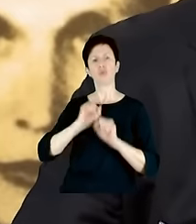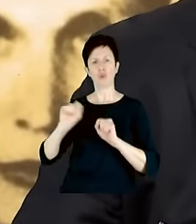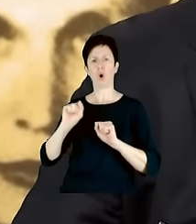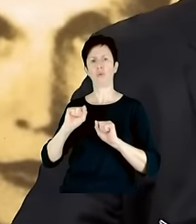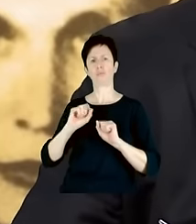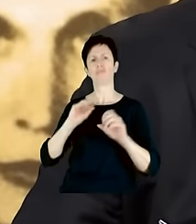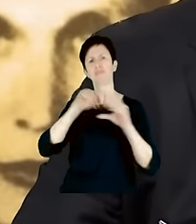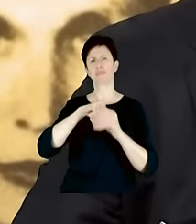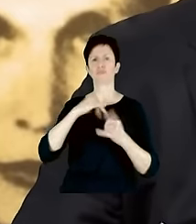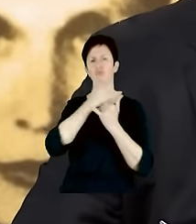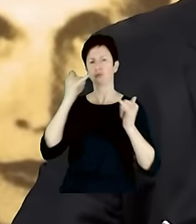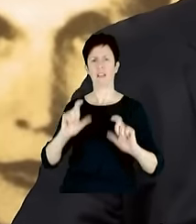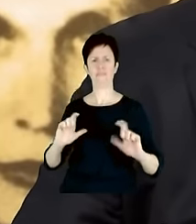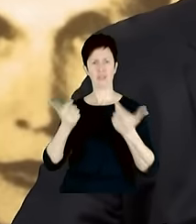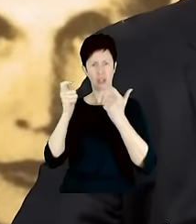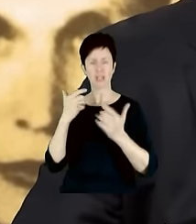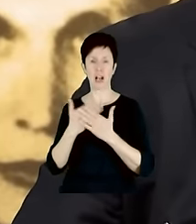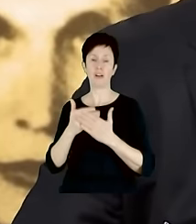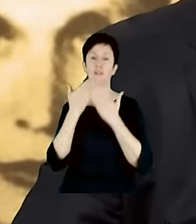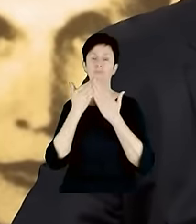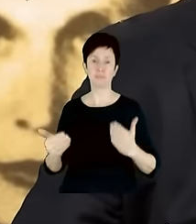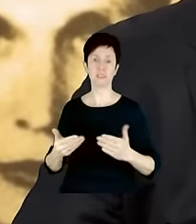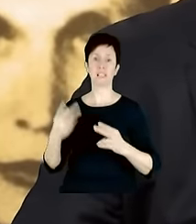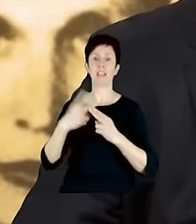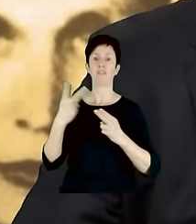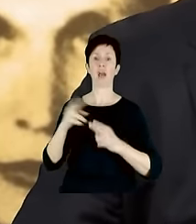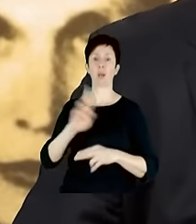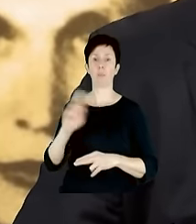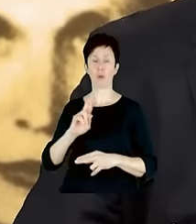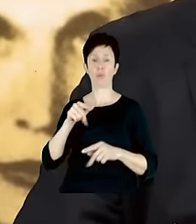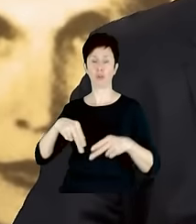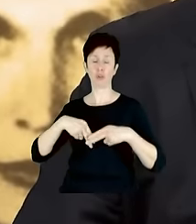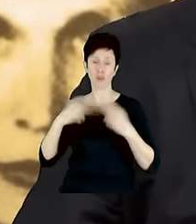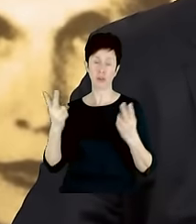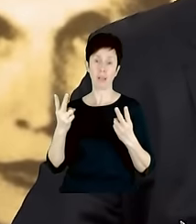bardziej podziękować telewizji Republika, że ten dzień jest obchodzony i